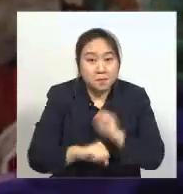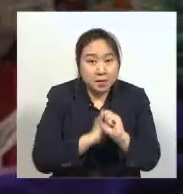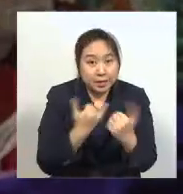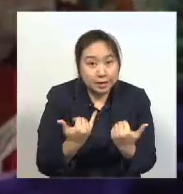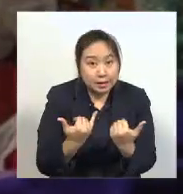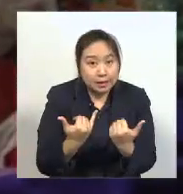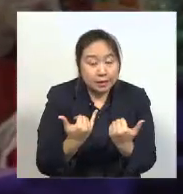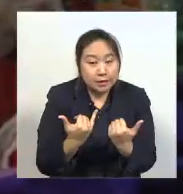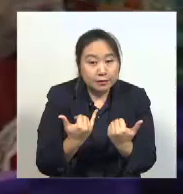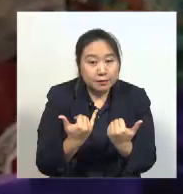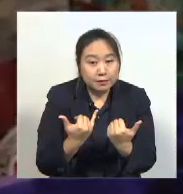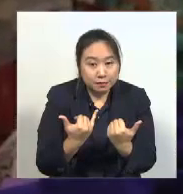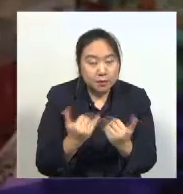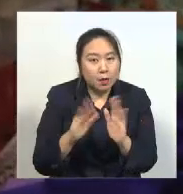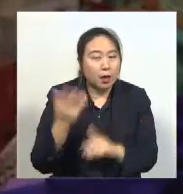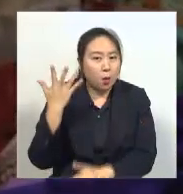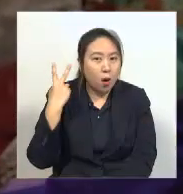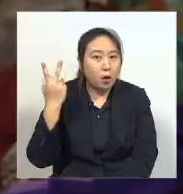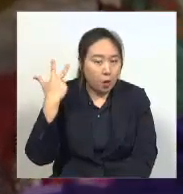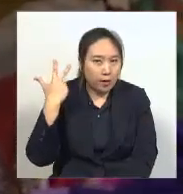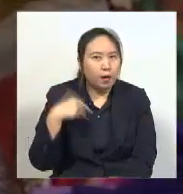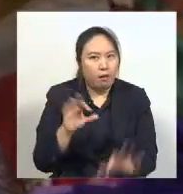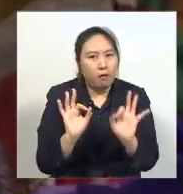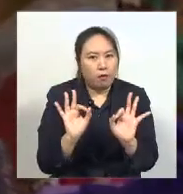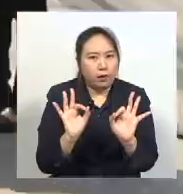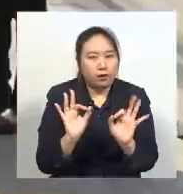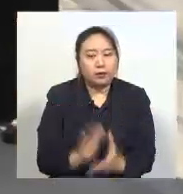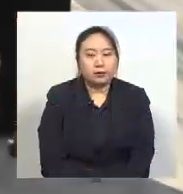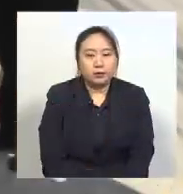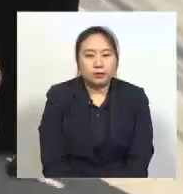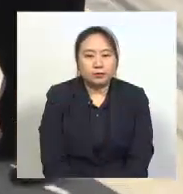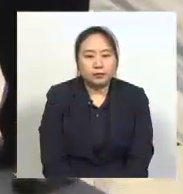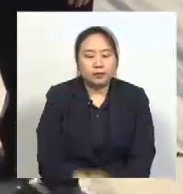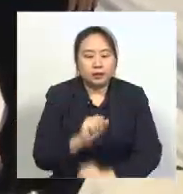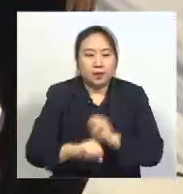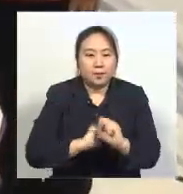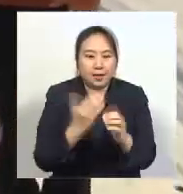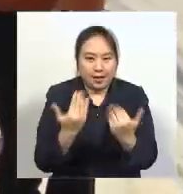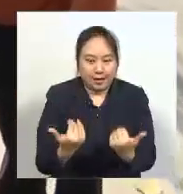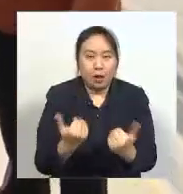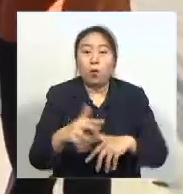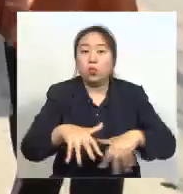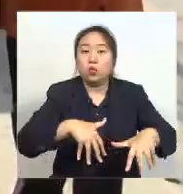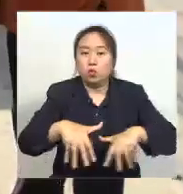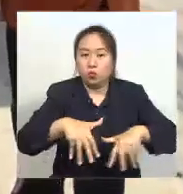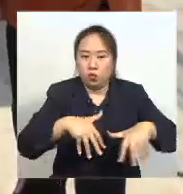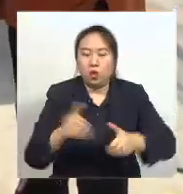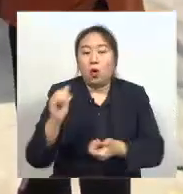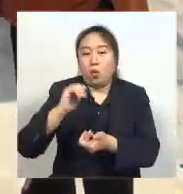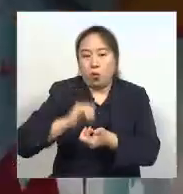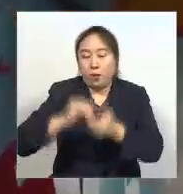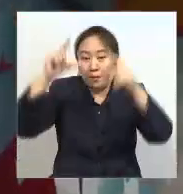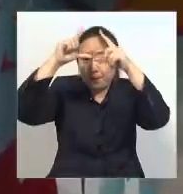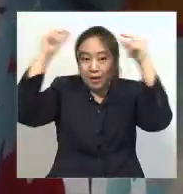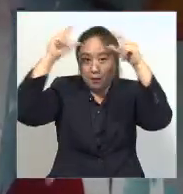ก็การใช้ก็ 2-3 วันนี้ก็ยังโอเคอยู่นะ โดยในปีนี้ชาวชุมชนร่วมกับคณะพยาบาลศาสตร์